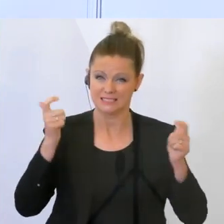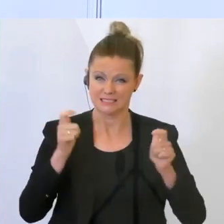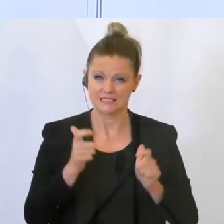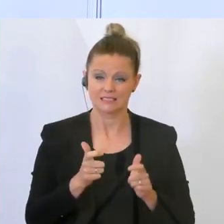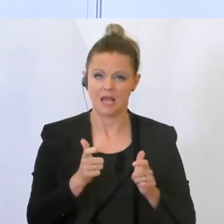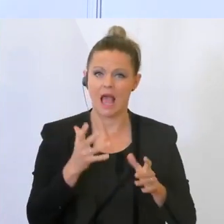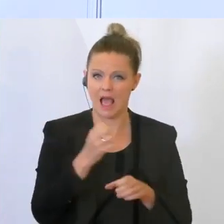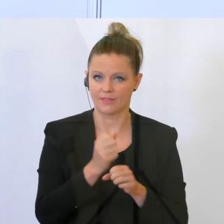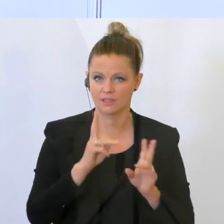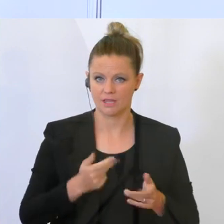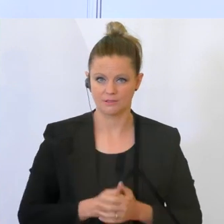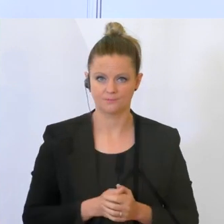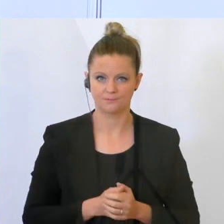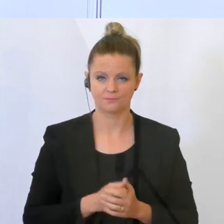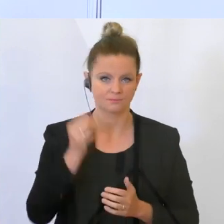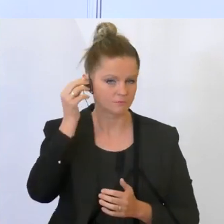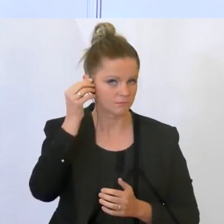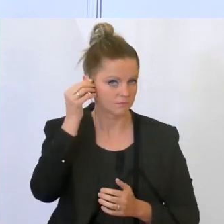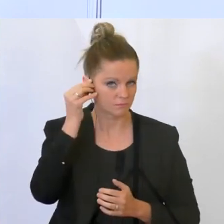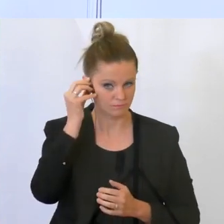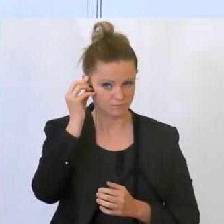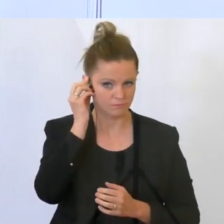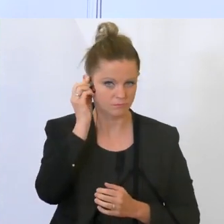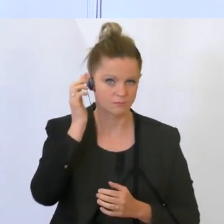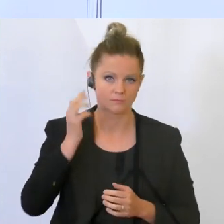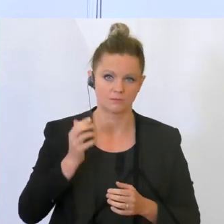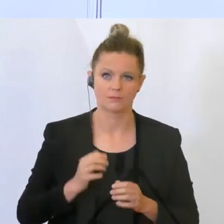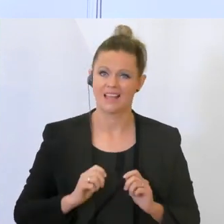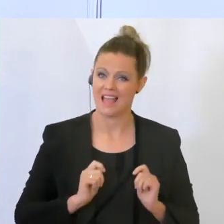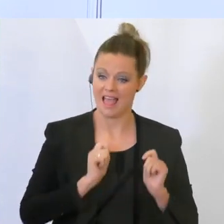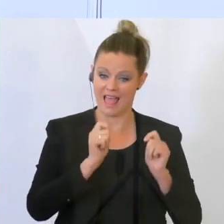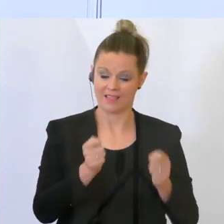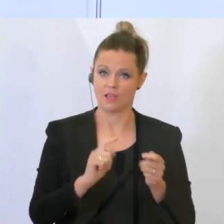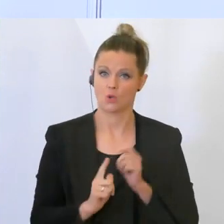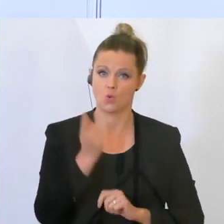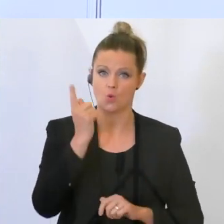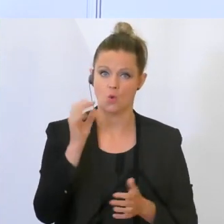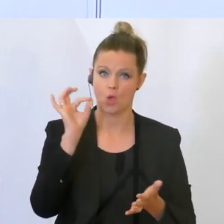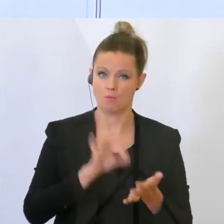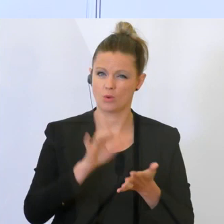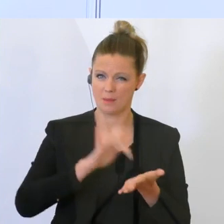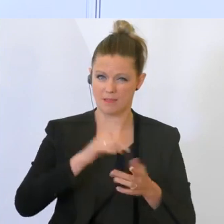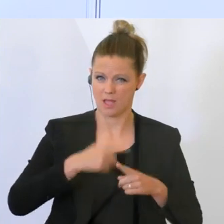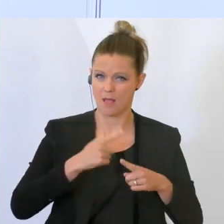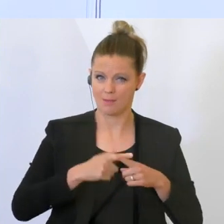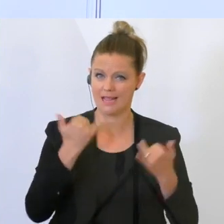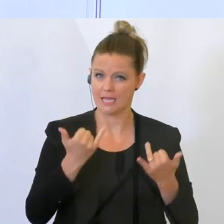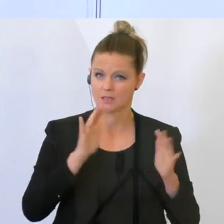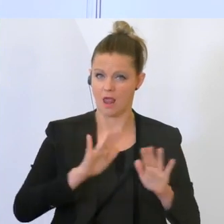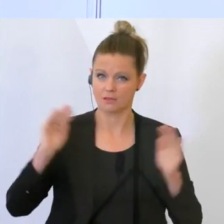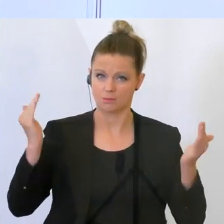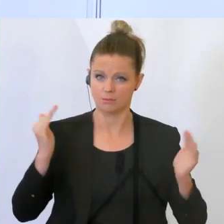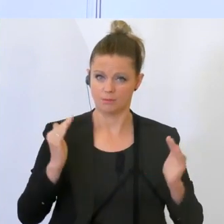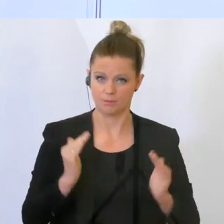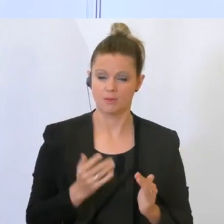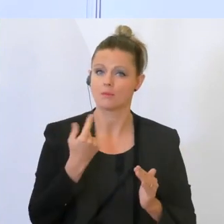halten. Die Antragsdynamik, die war am Höhepunkt Mitte April und geht mittlerweile ein wenig zurück. Das zeigt, dass